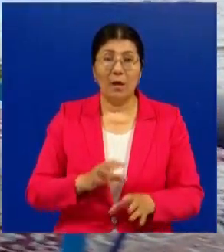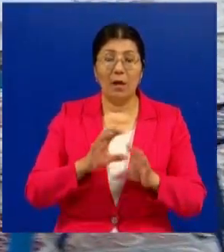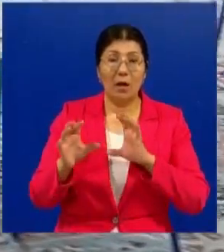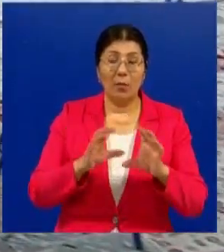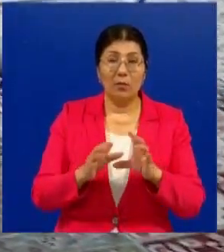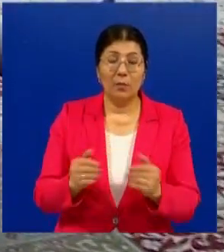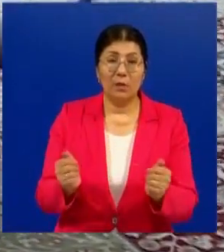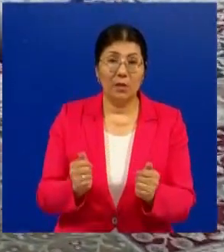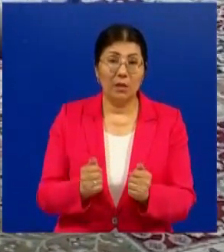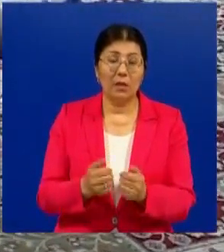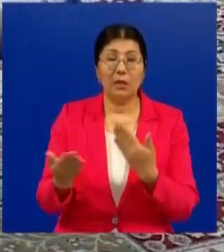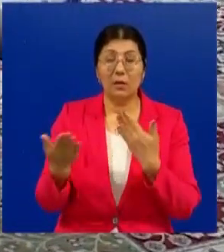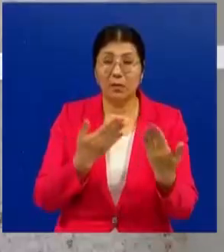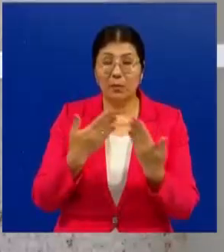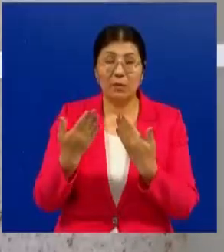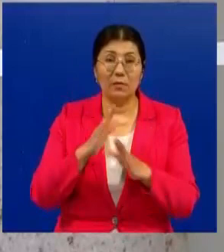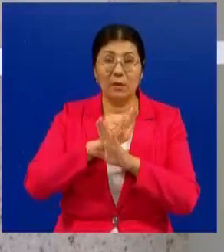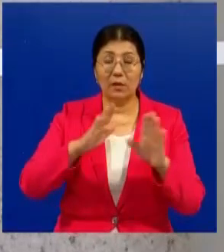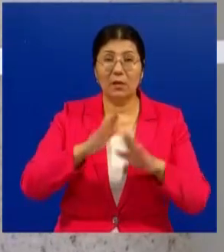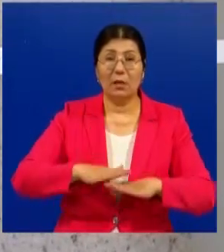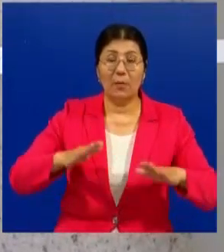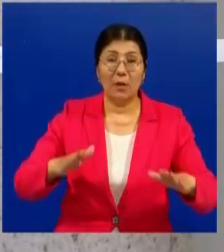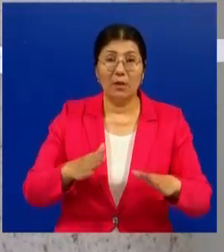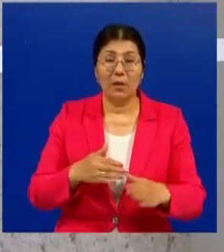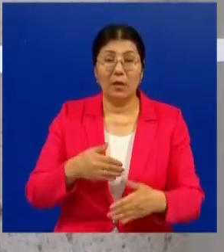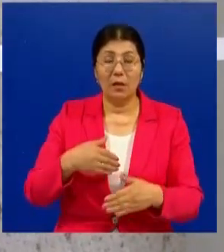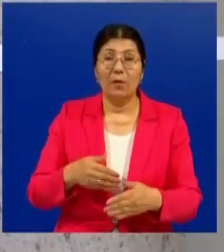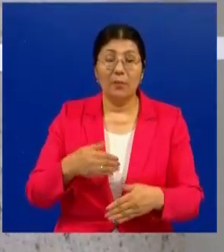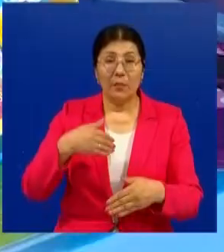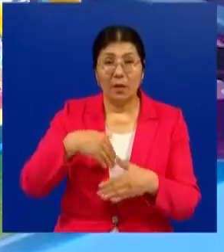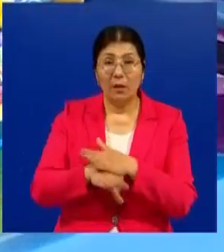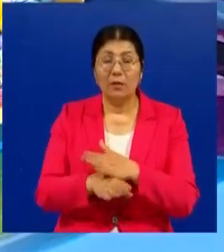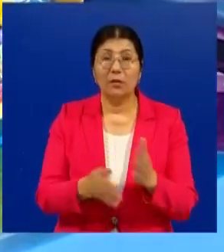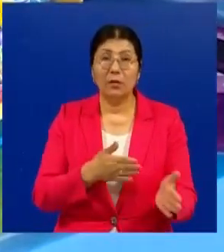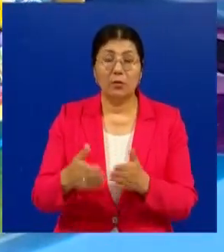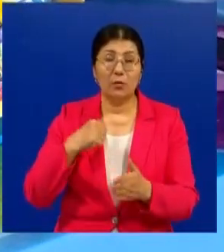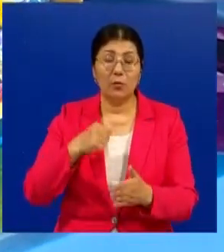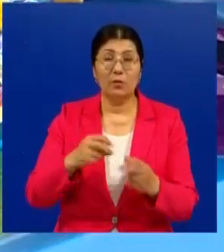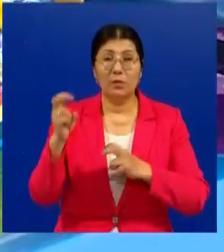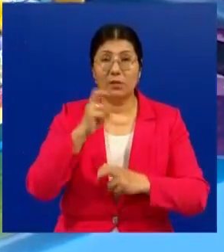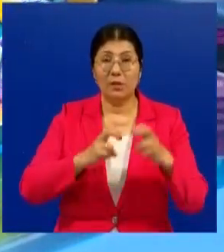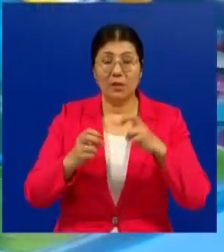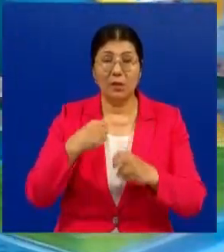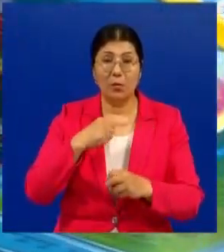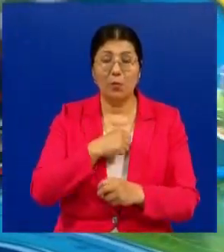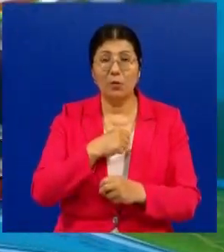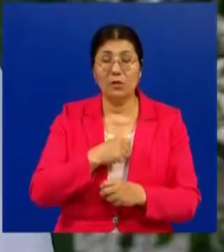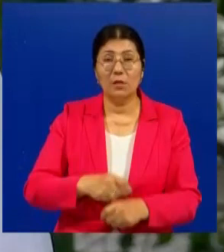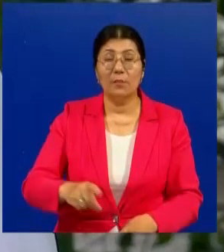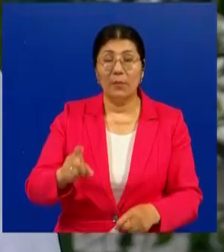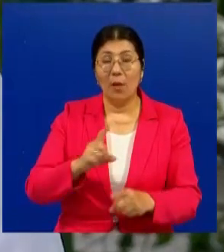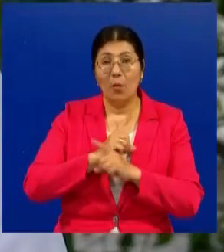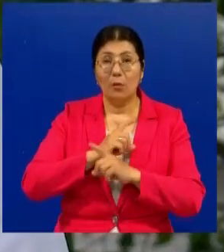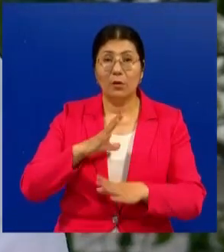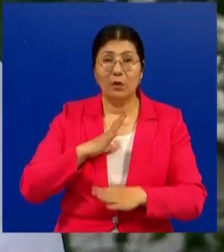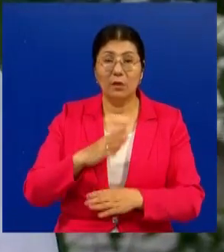мен жақын мәміле құра алмаған балалар көбіне тығырықтан шығар жолды өзі іздеуге талпынады. Сөйтіп шалыс басып, өзін өлімге итермелейді.